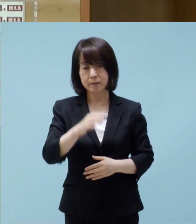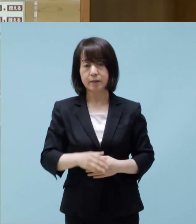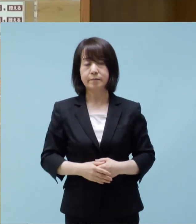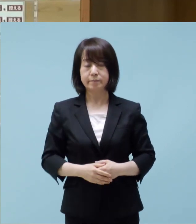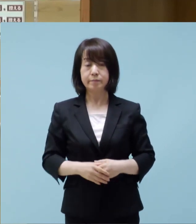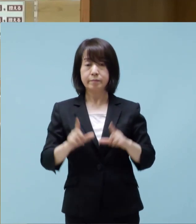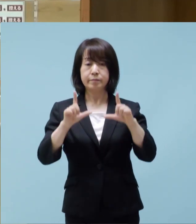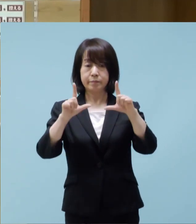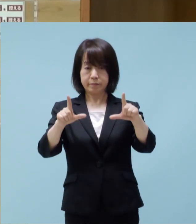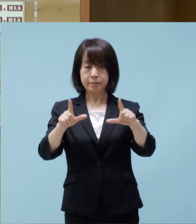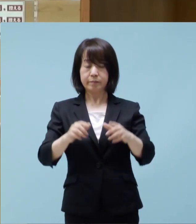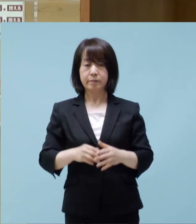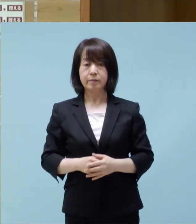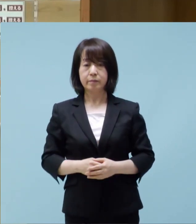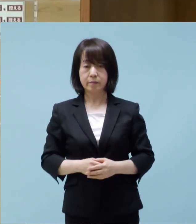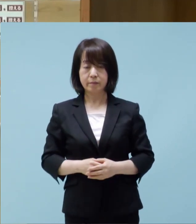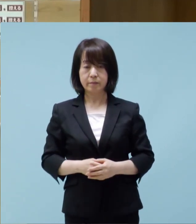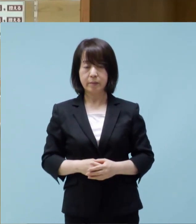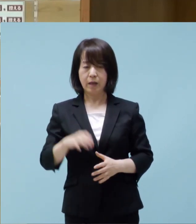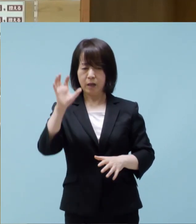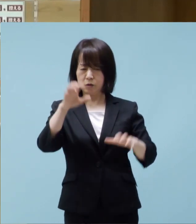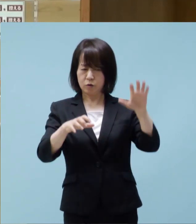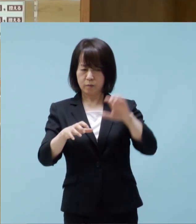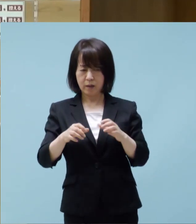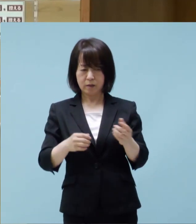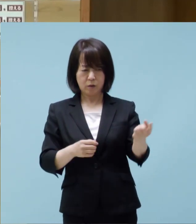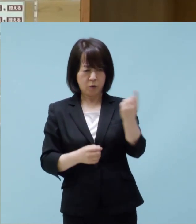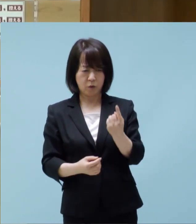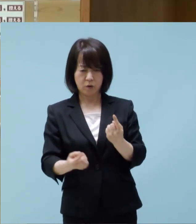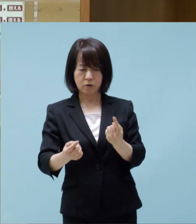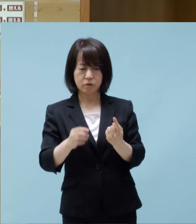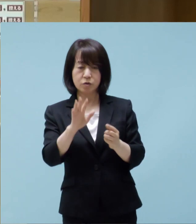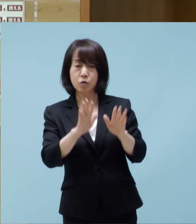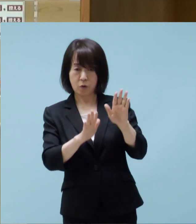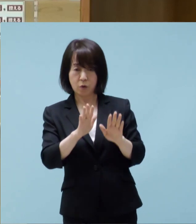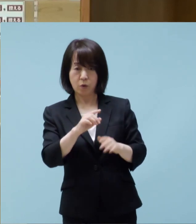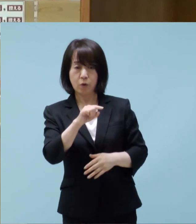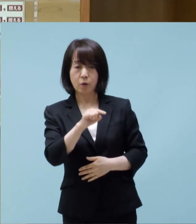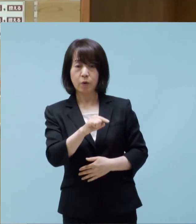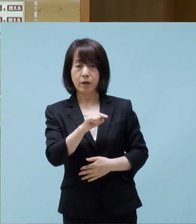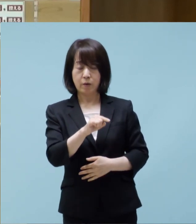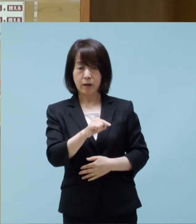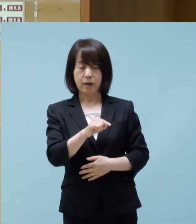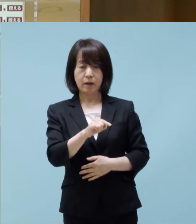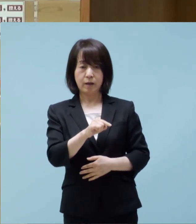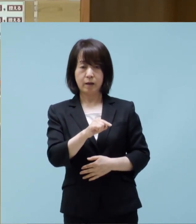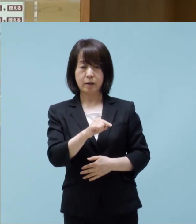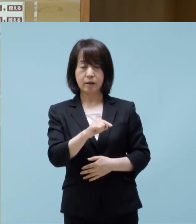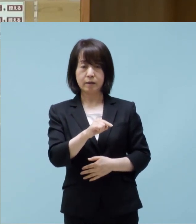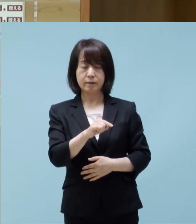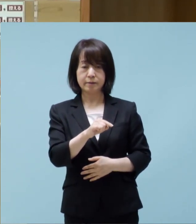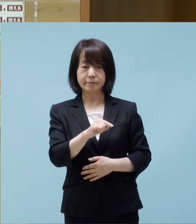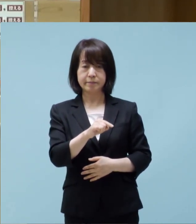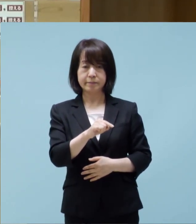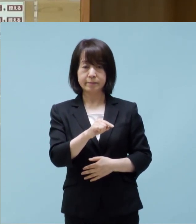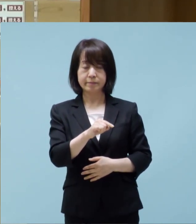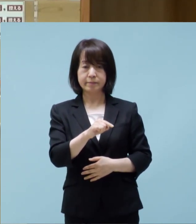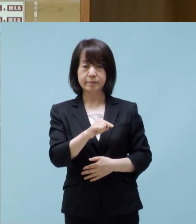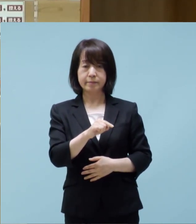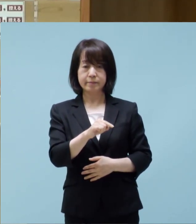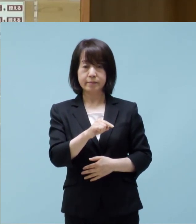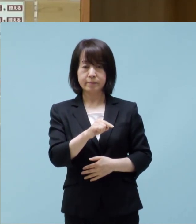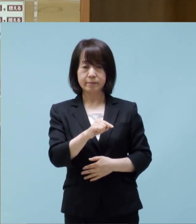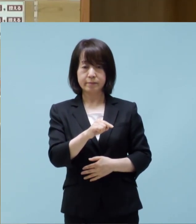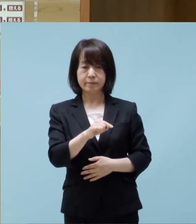熊の出没状況とかですね、そういったいわゆる